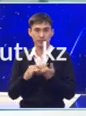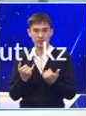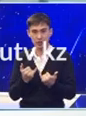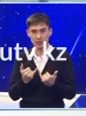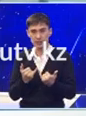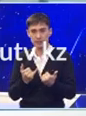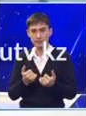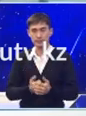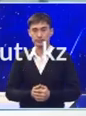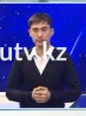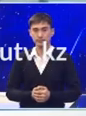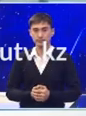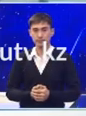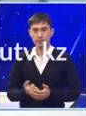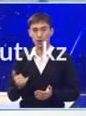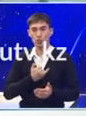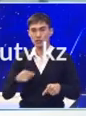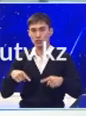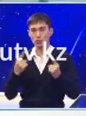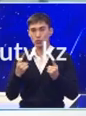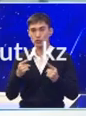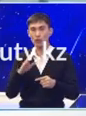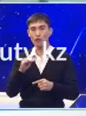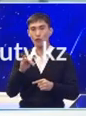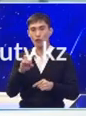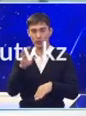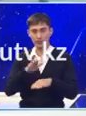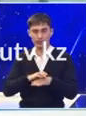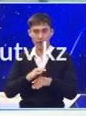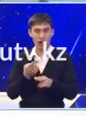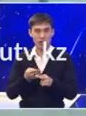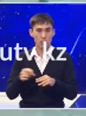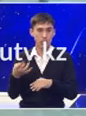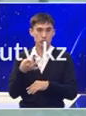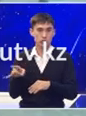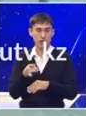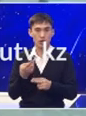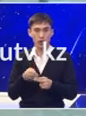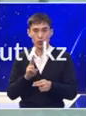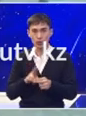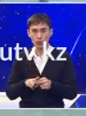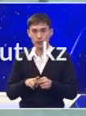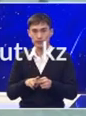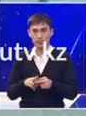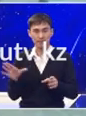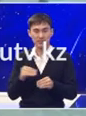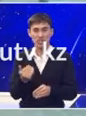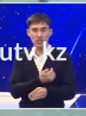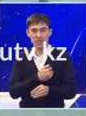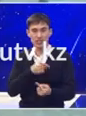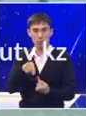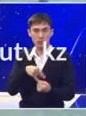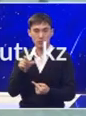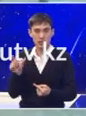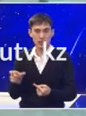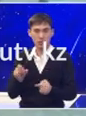сейчас у нас создается фонд, это по республике, который все желающие